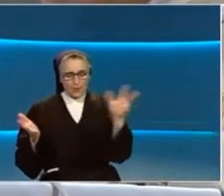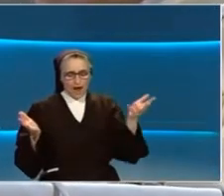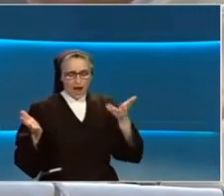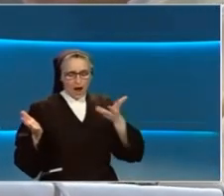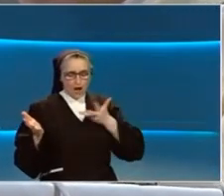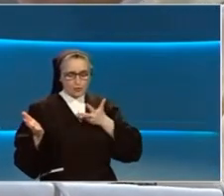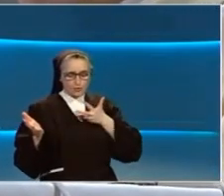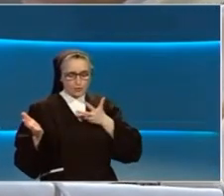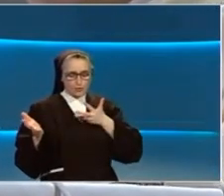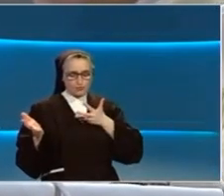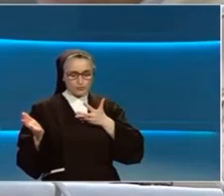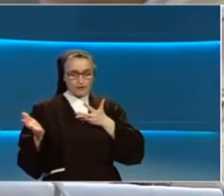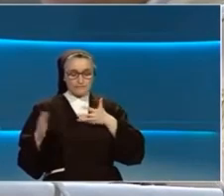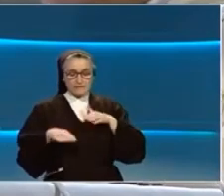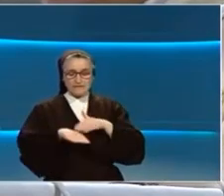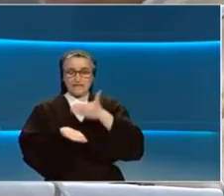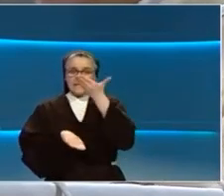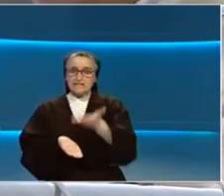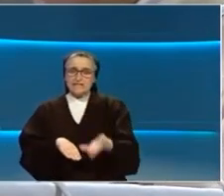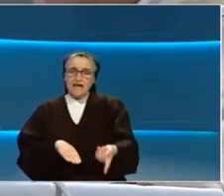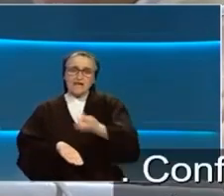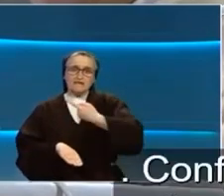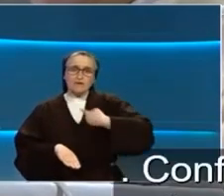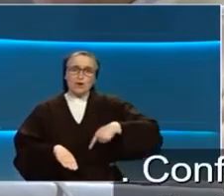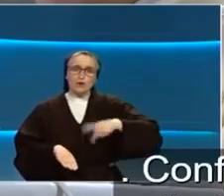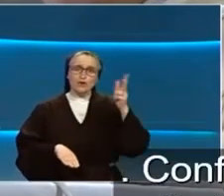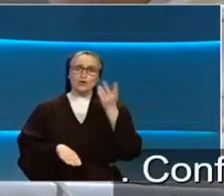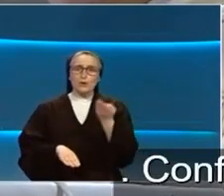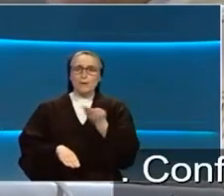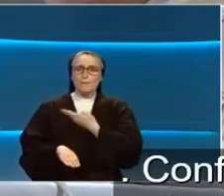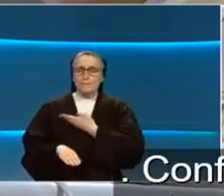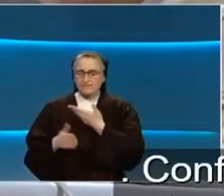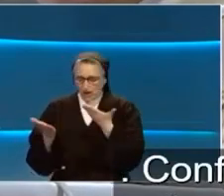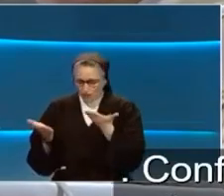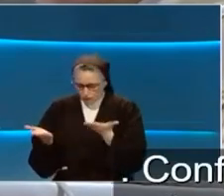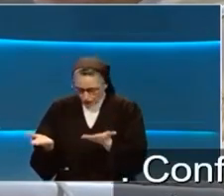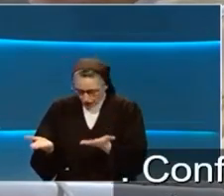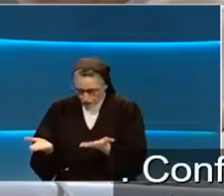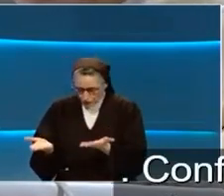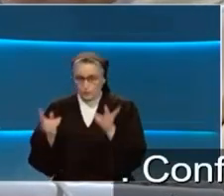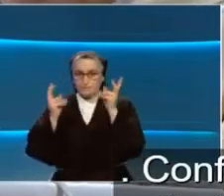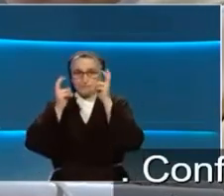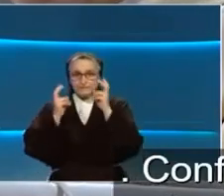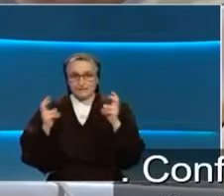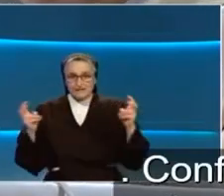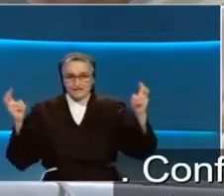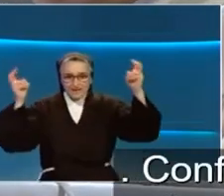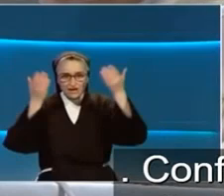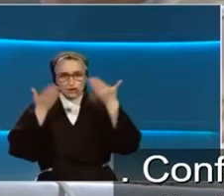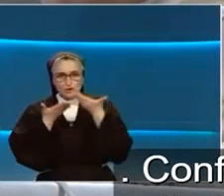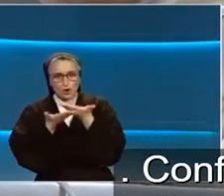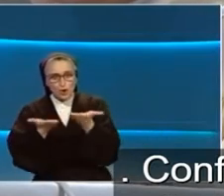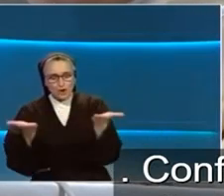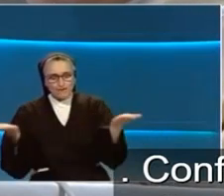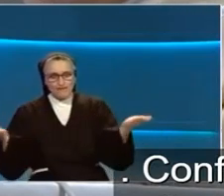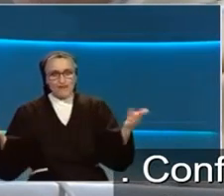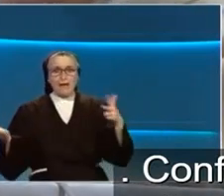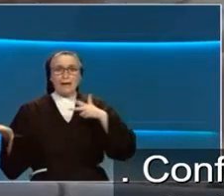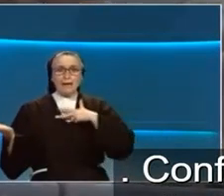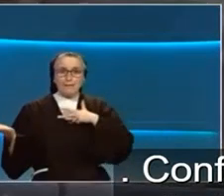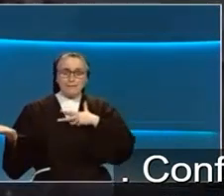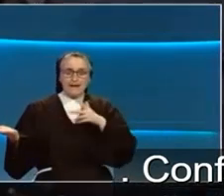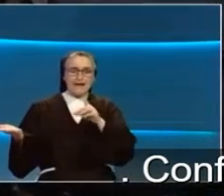firmare digneris, cum famulo tuo, Papa nostro Francisco, cum episcopali ordine